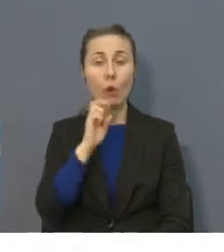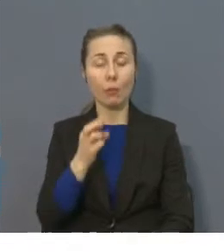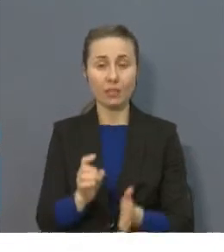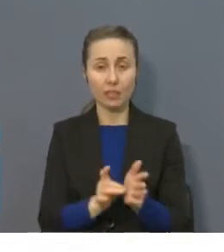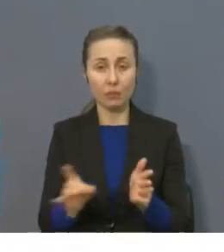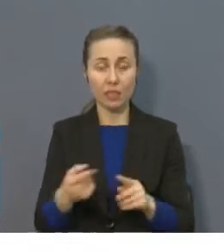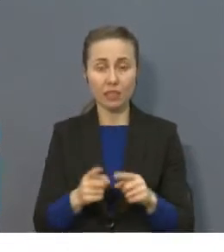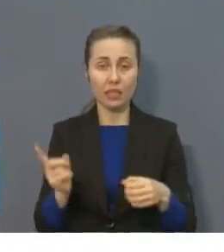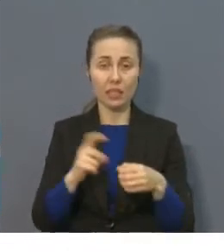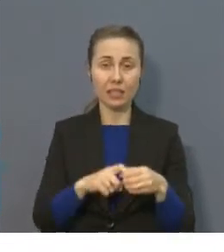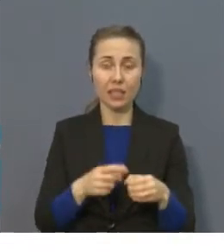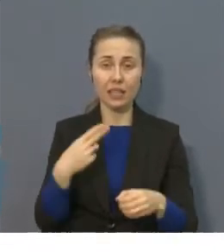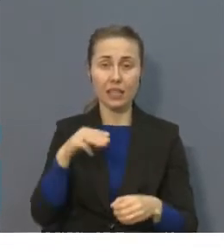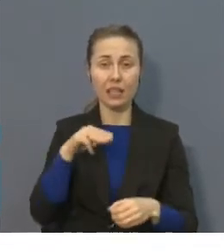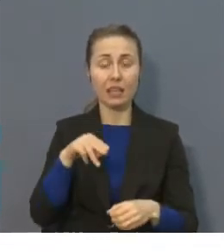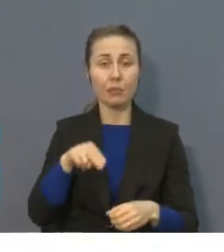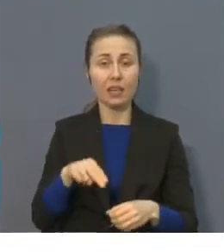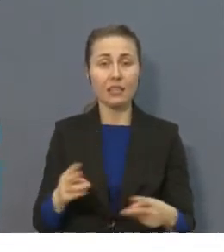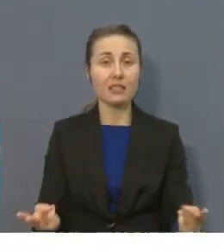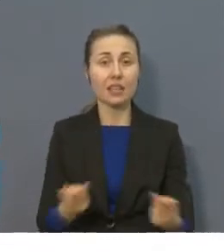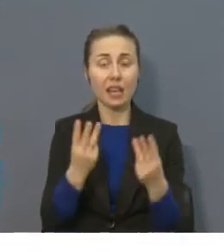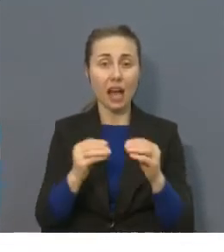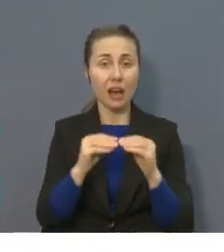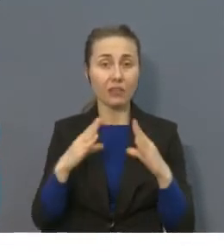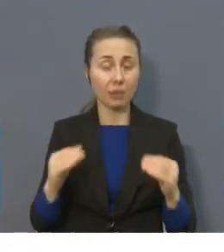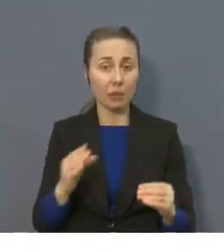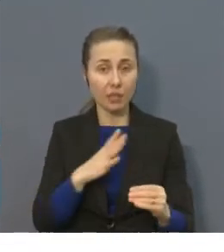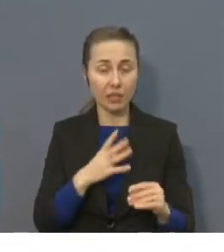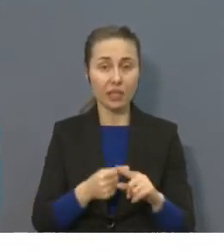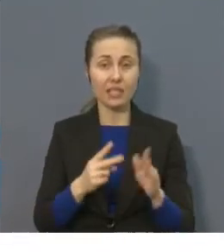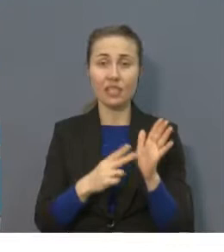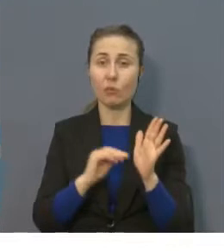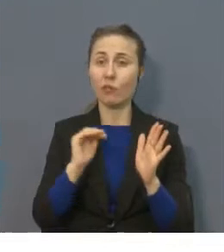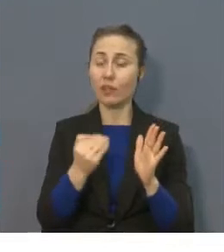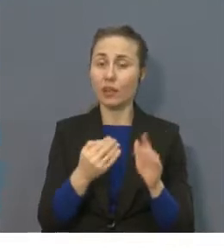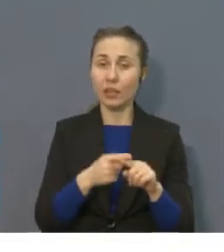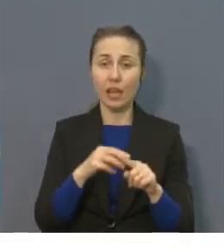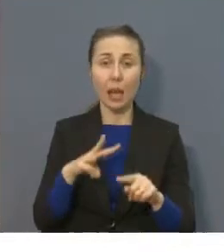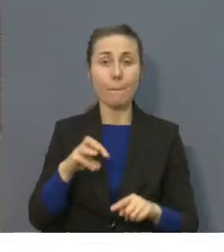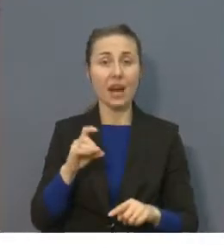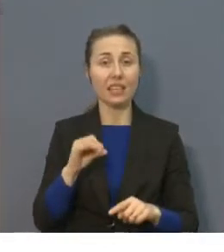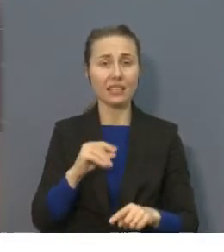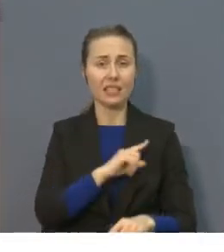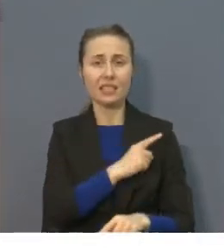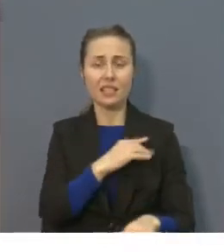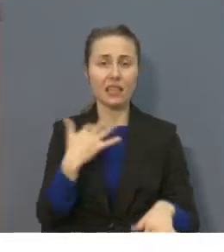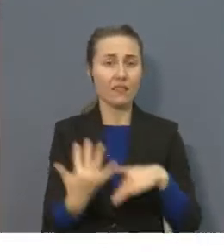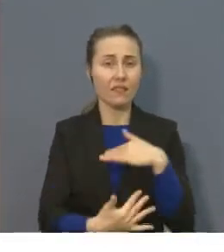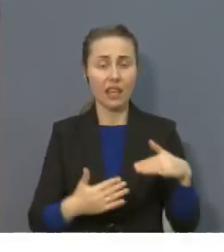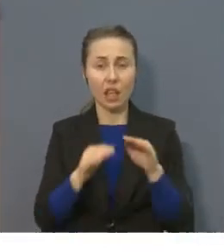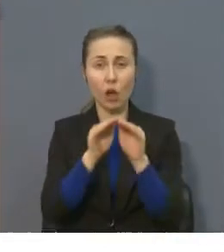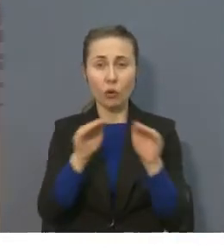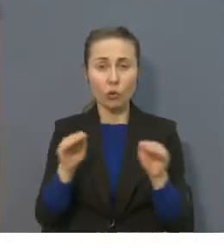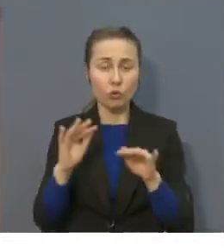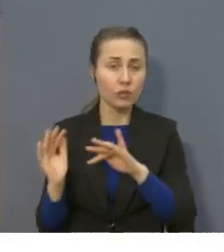желісіне 7000-нан астам қоңырау шалынды. Бұл оның алдындағы аптамен салыстырғанда 2 есе көп. Жүргізушілердің жолда